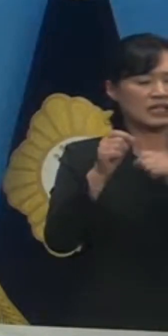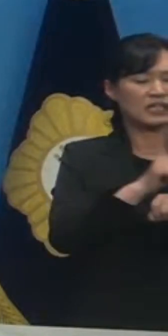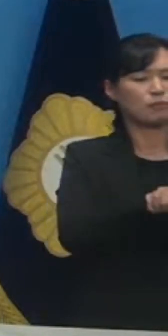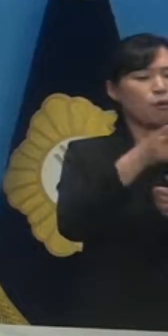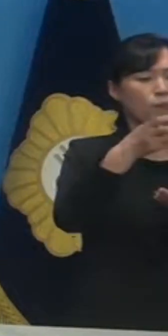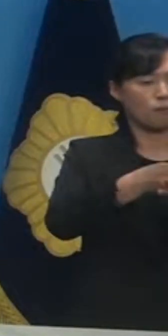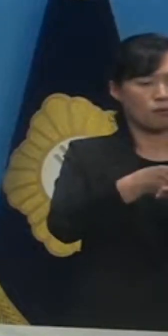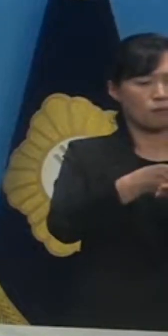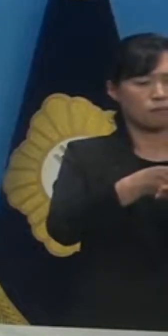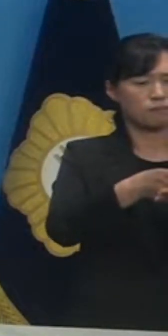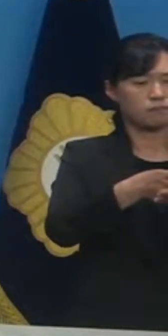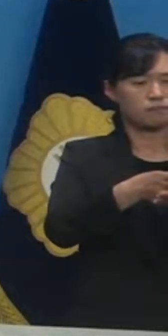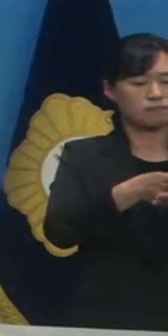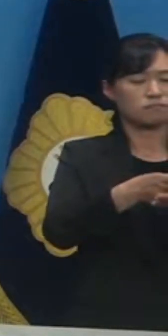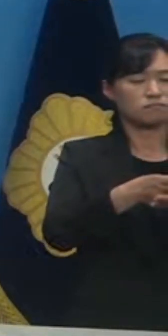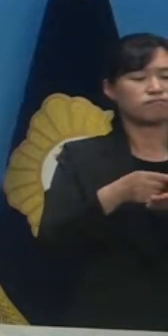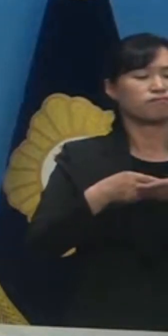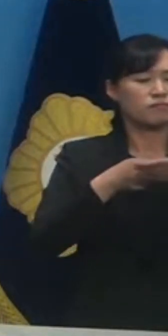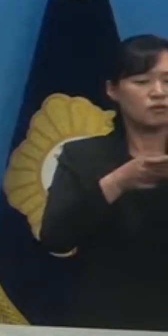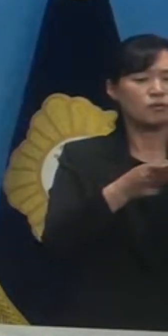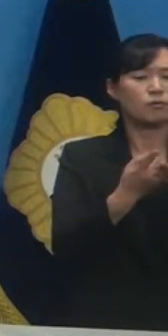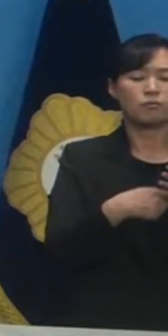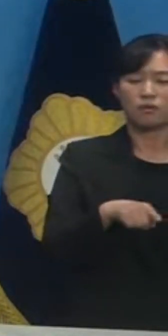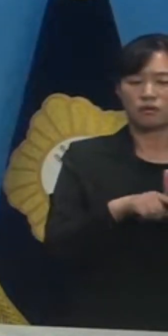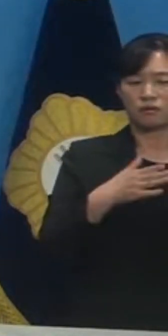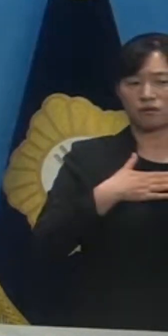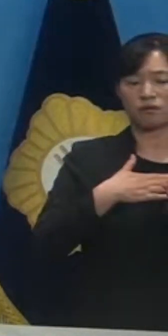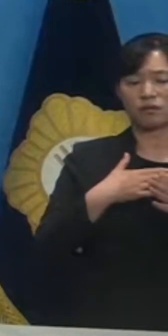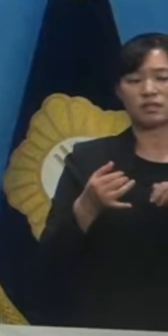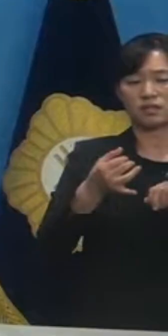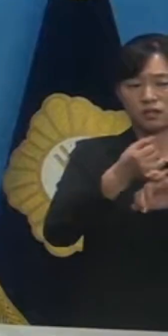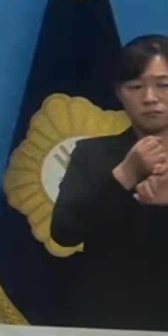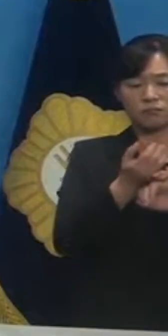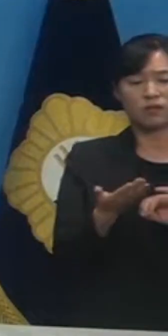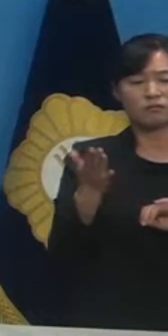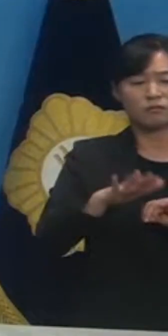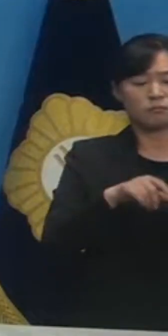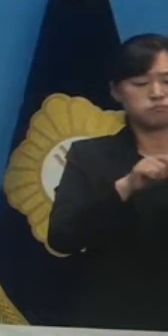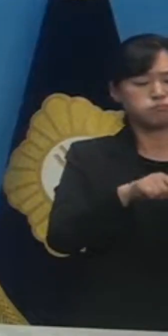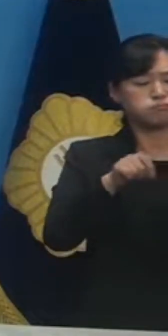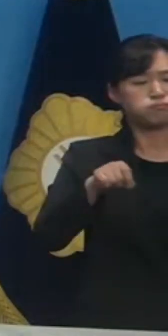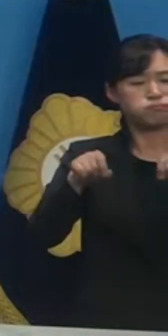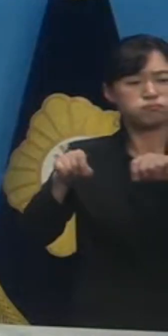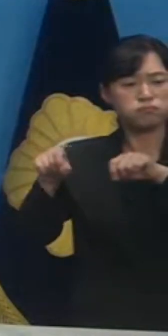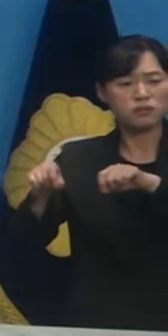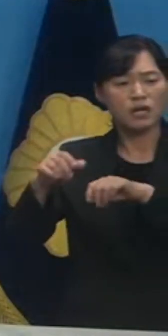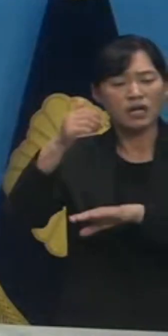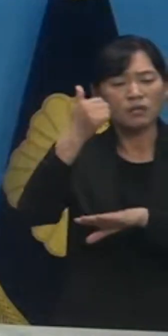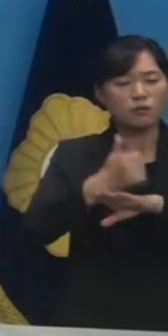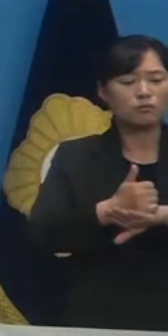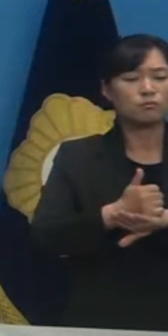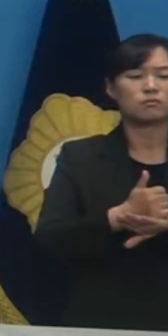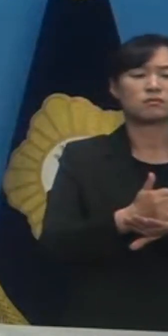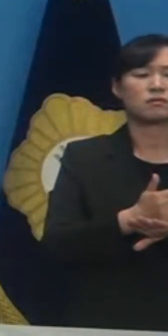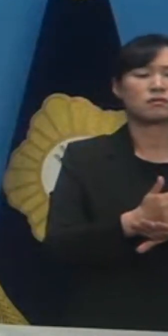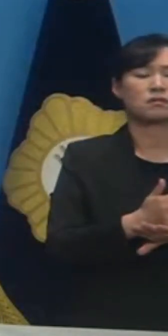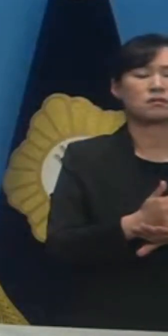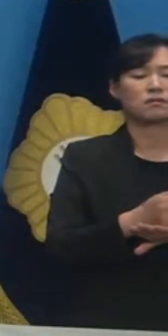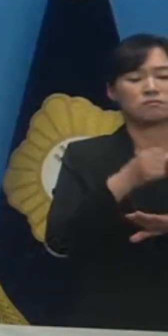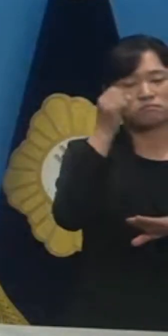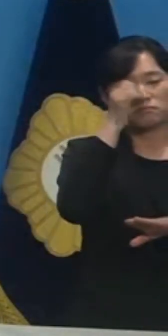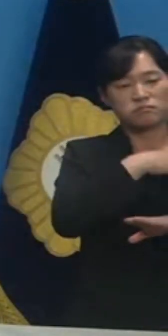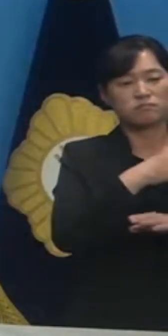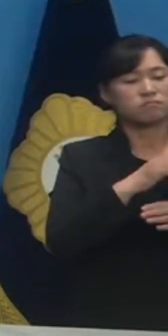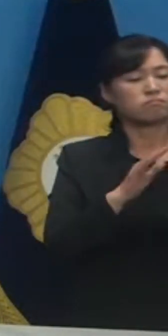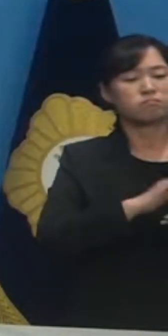위한 입법을 저희 단체에 약속하고도 차일피일 미루다가 결국 없던 일로